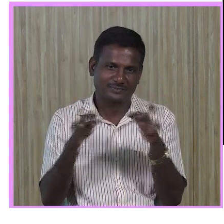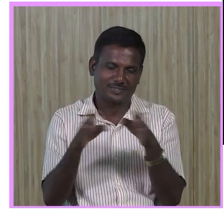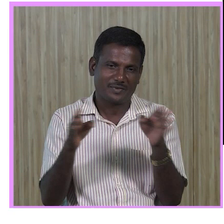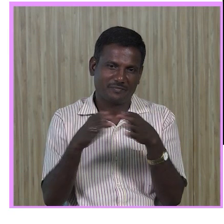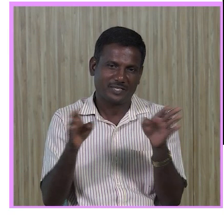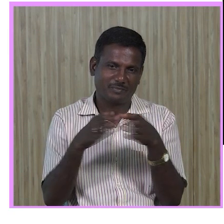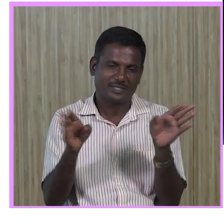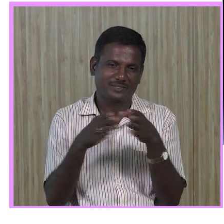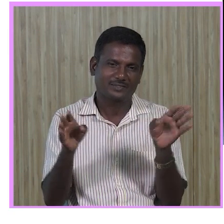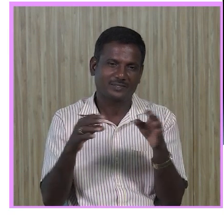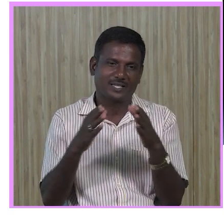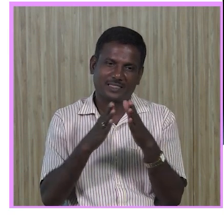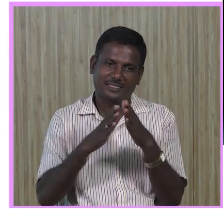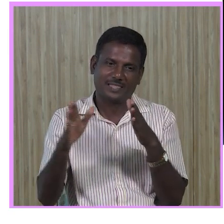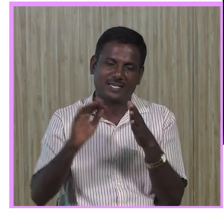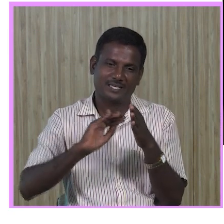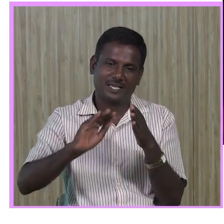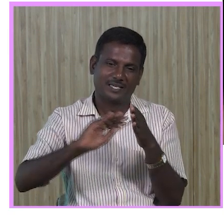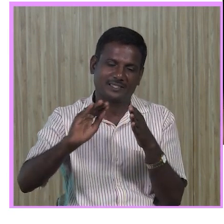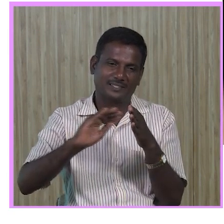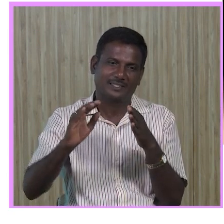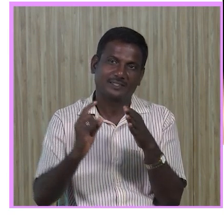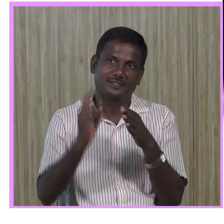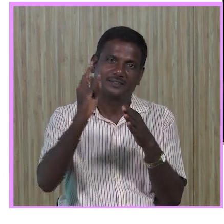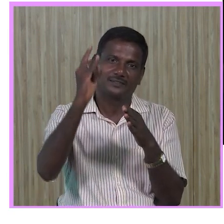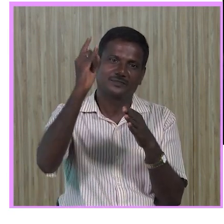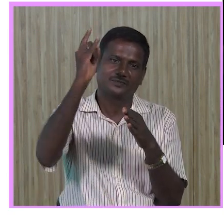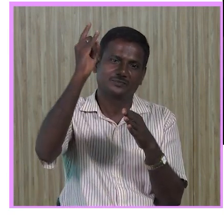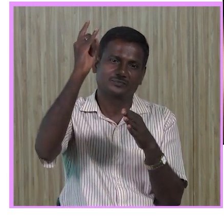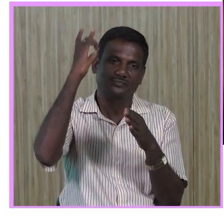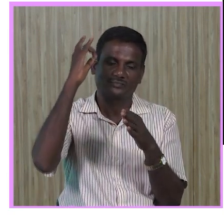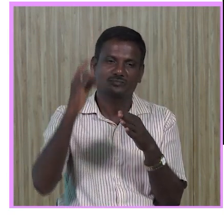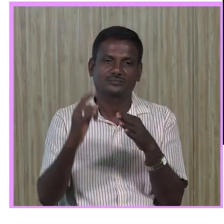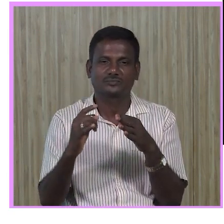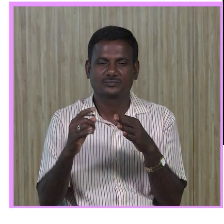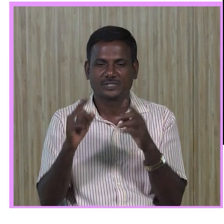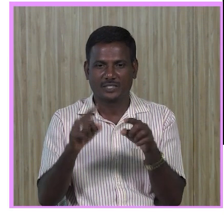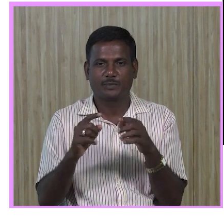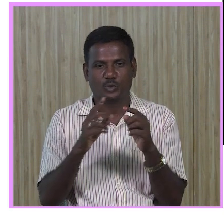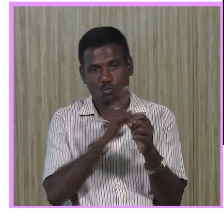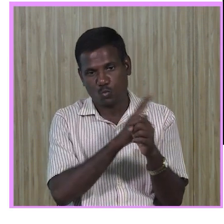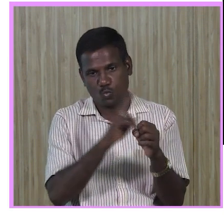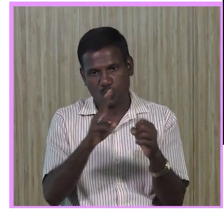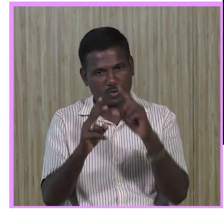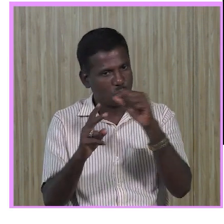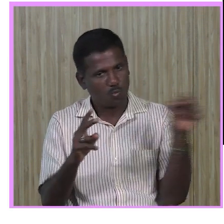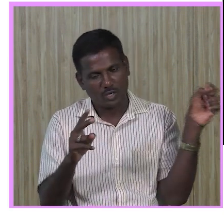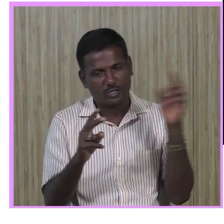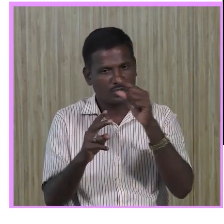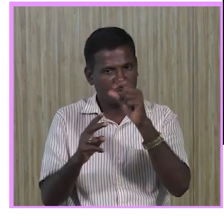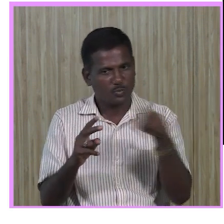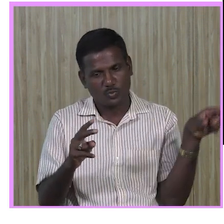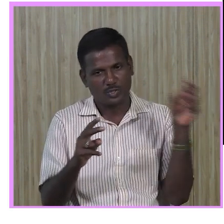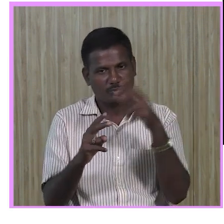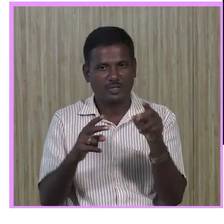அதிலிருந்து விடுபட்டு தனியாக நகர்ந்து பிரிந்து செல்கின்றது. இப்படி ஒவ்வொரு பகுதியாக பிரிந்து